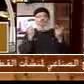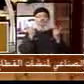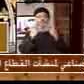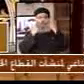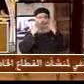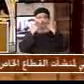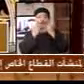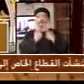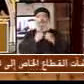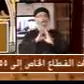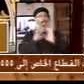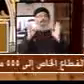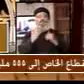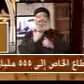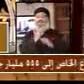دموع.